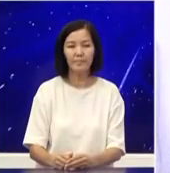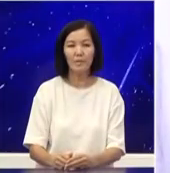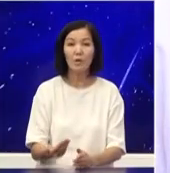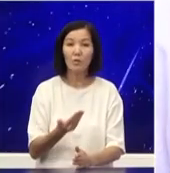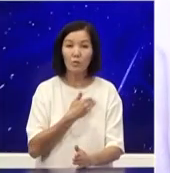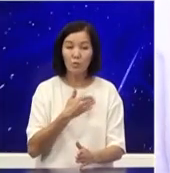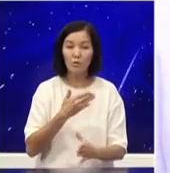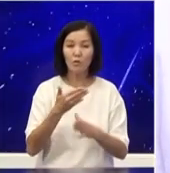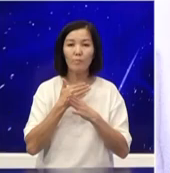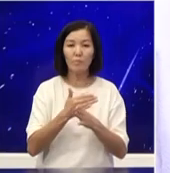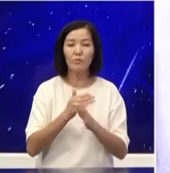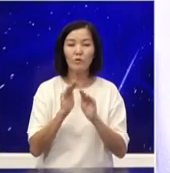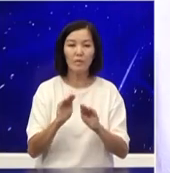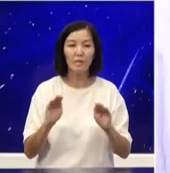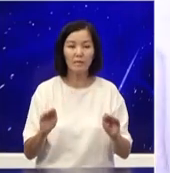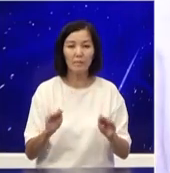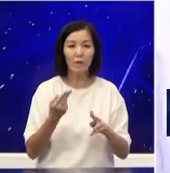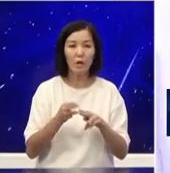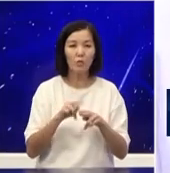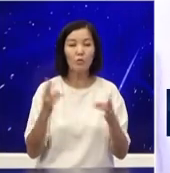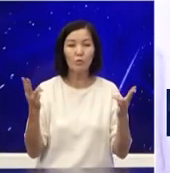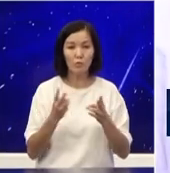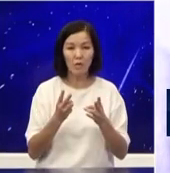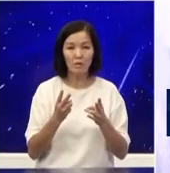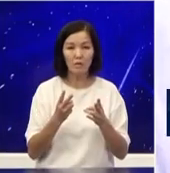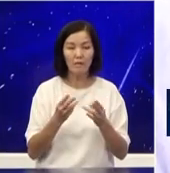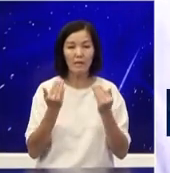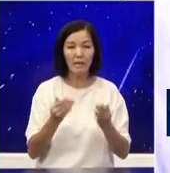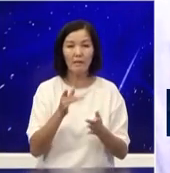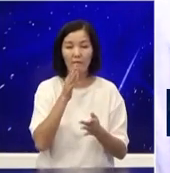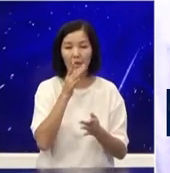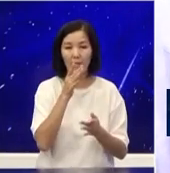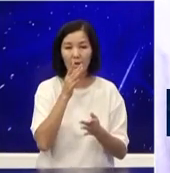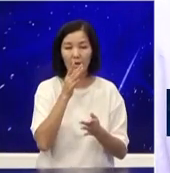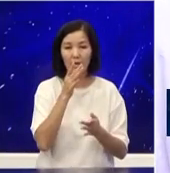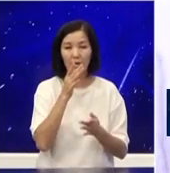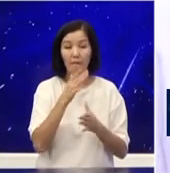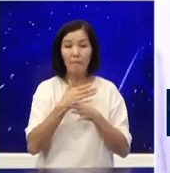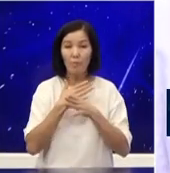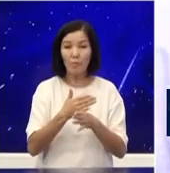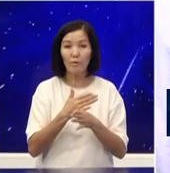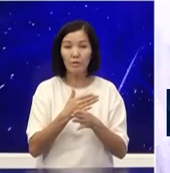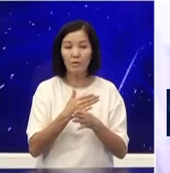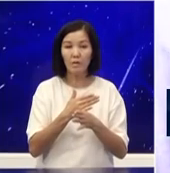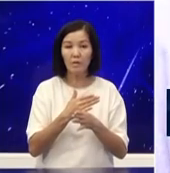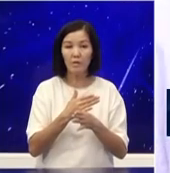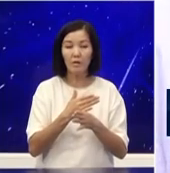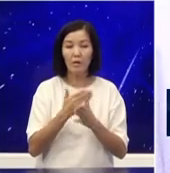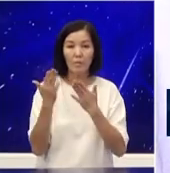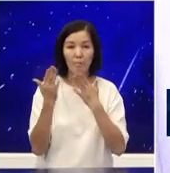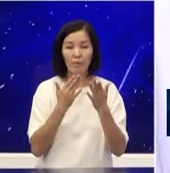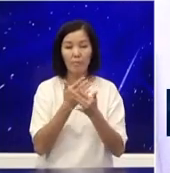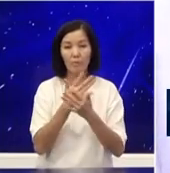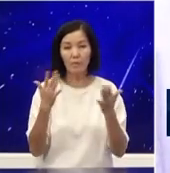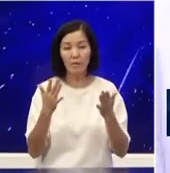хочет помочь детям, которые нуждаются в данный момент в помощи канцелярскими наборами,